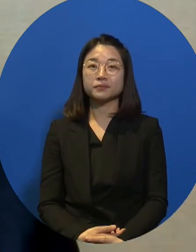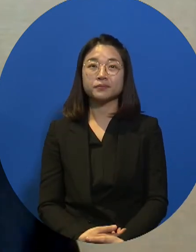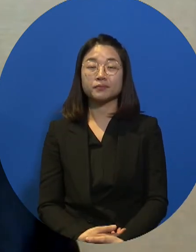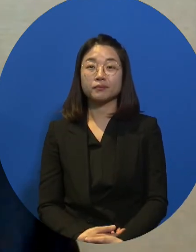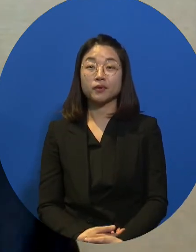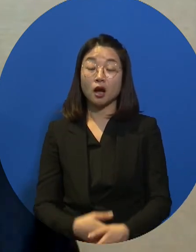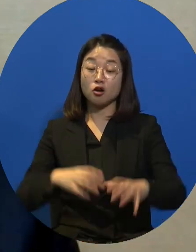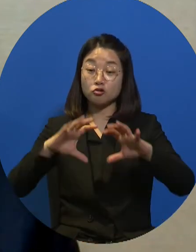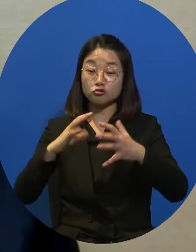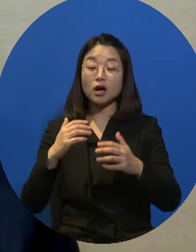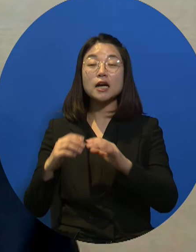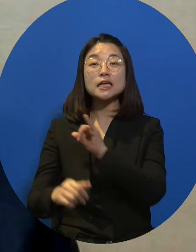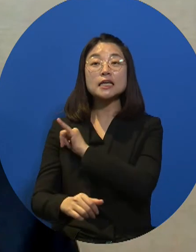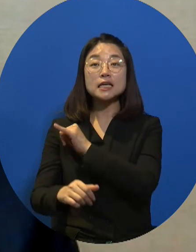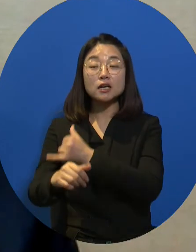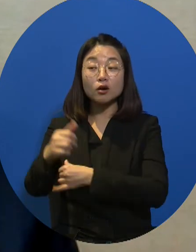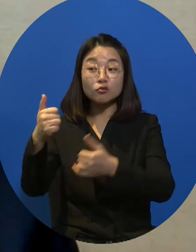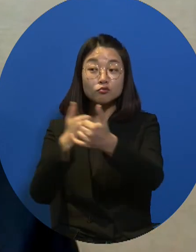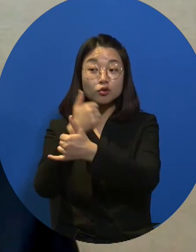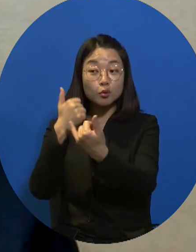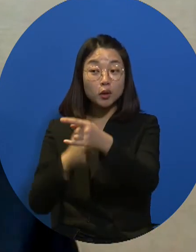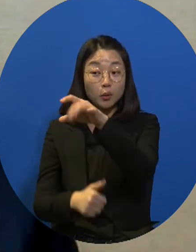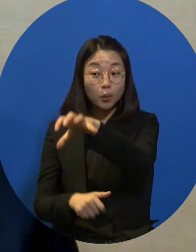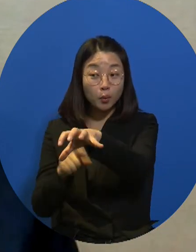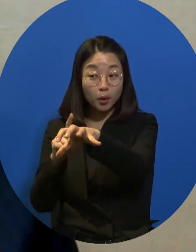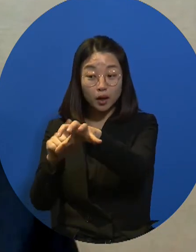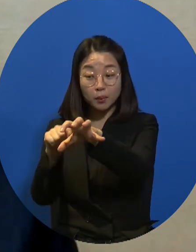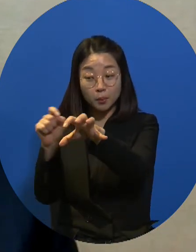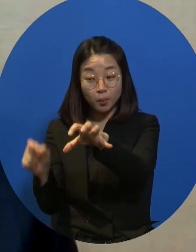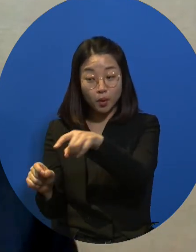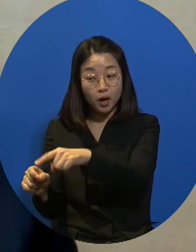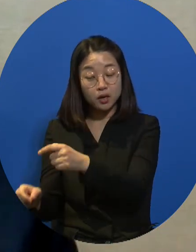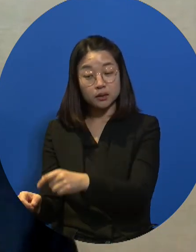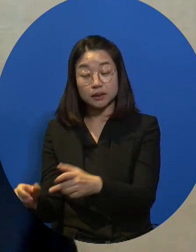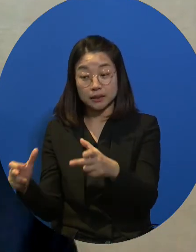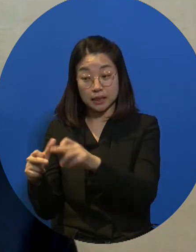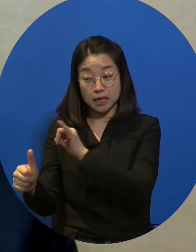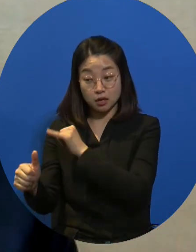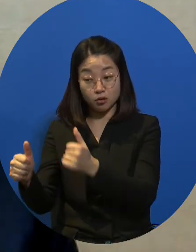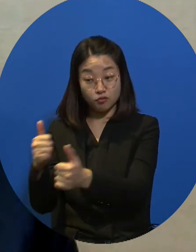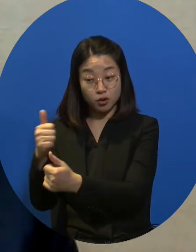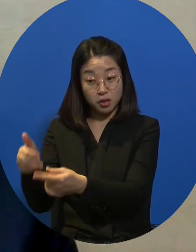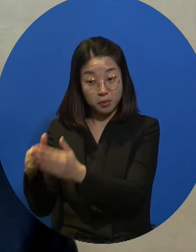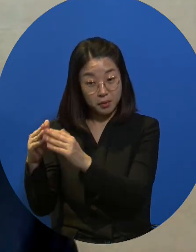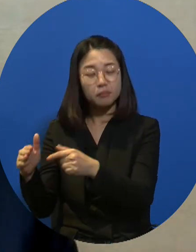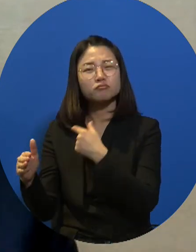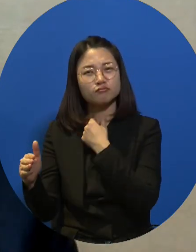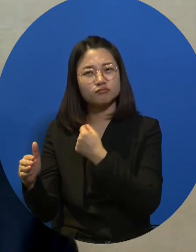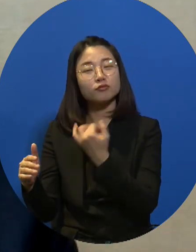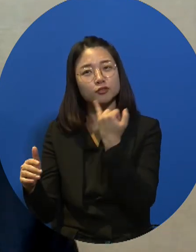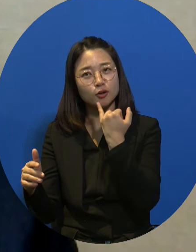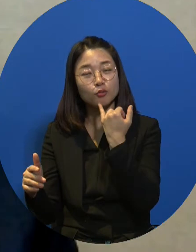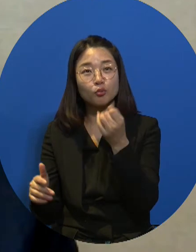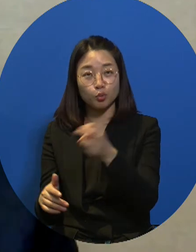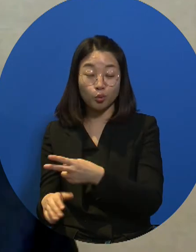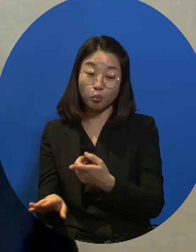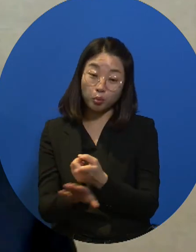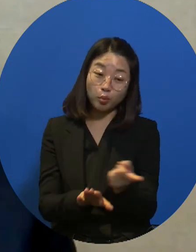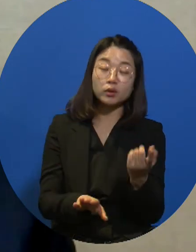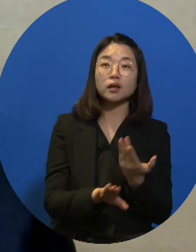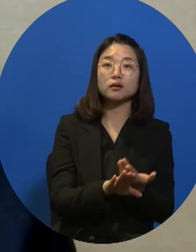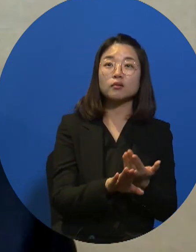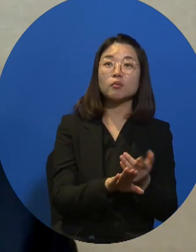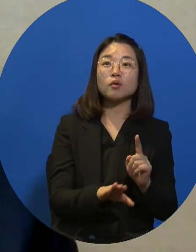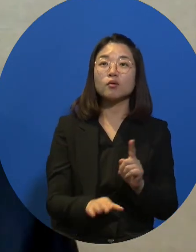활용하는 방안, 별도 상설위원회 신설하는 방안 말씀해 주셨는데요. 별도 모니터링, 그거 이외에도